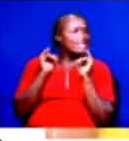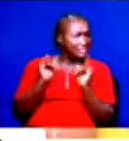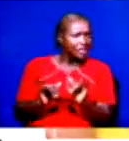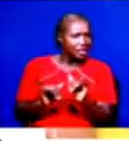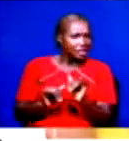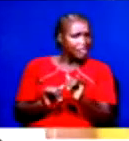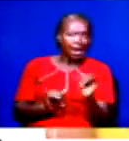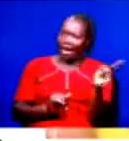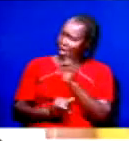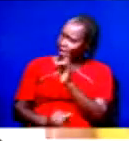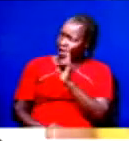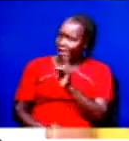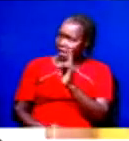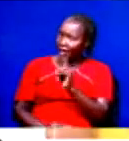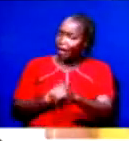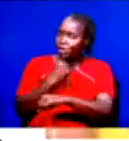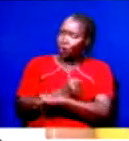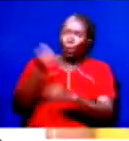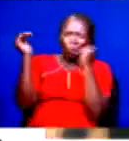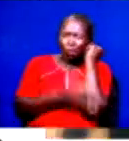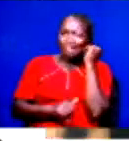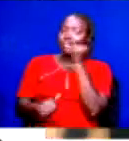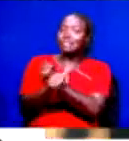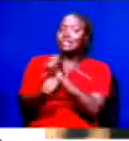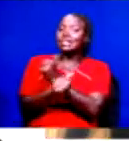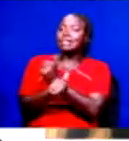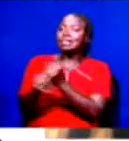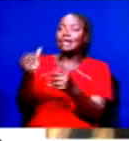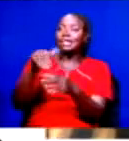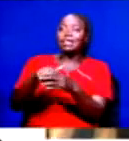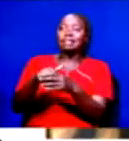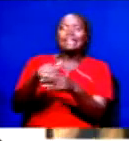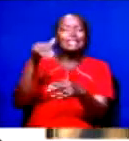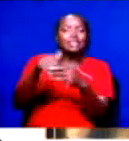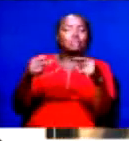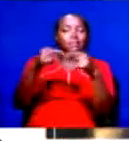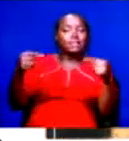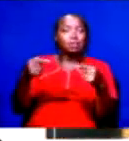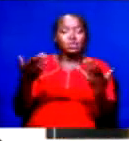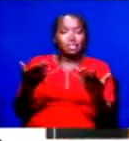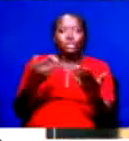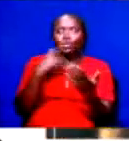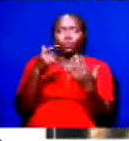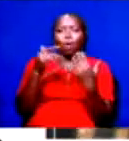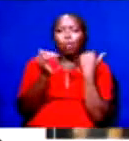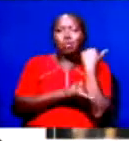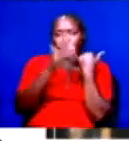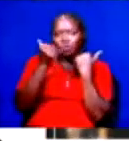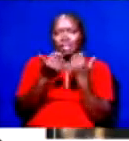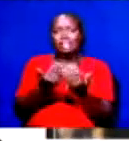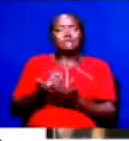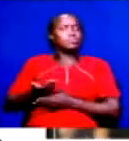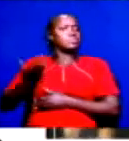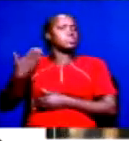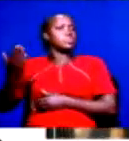yake aende ile shule. Hii shule ni shule nyingine mbaya sana iko ndani ya wadui. And it's very unfortunate because these children will be behind in their